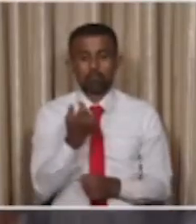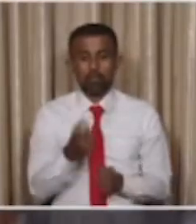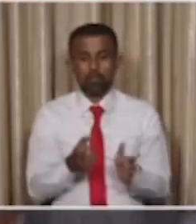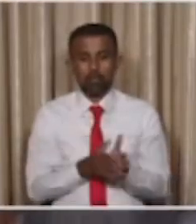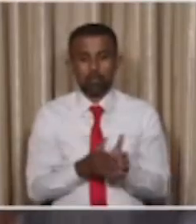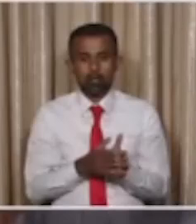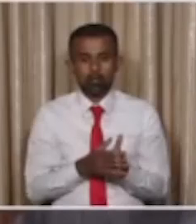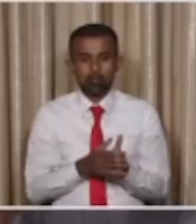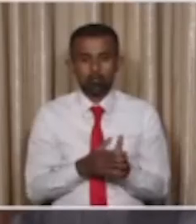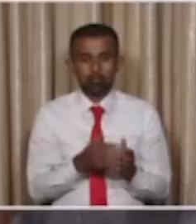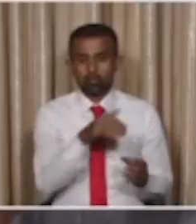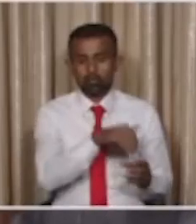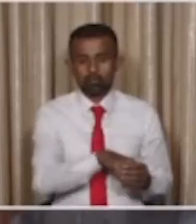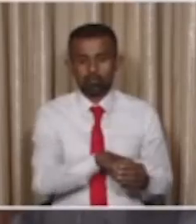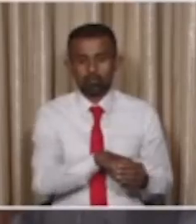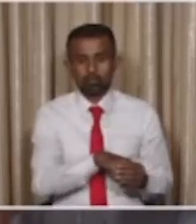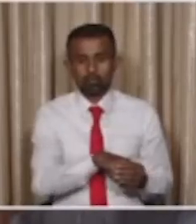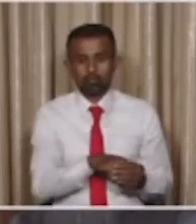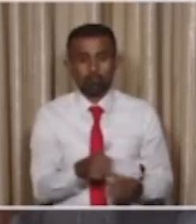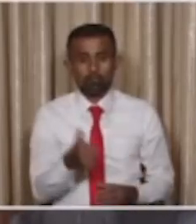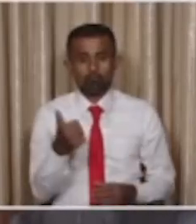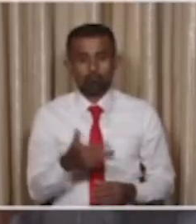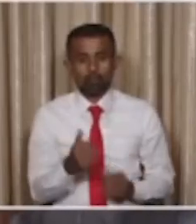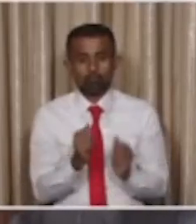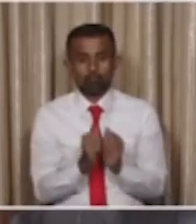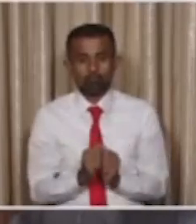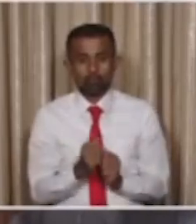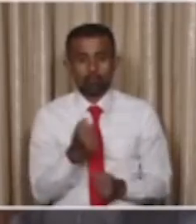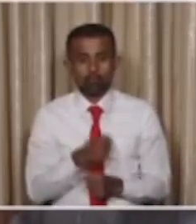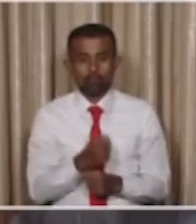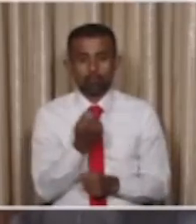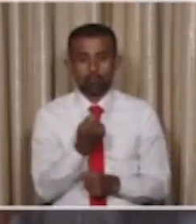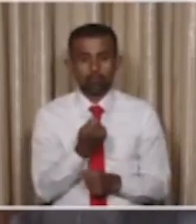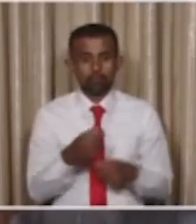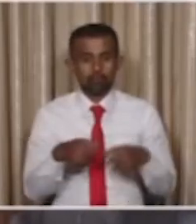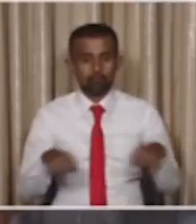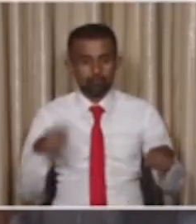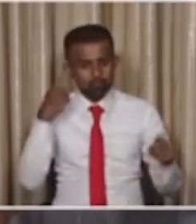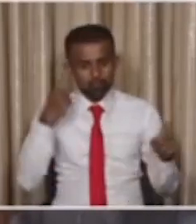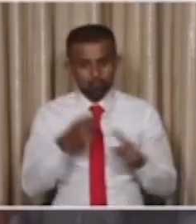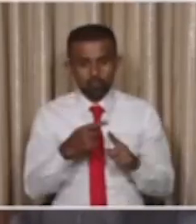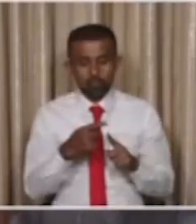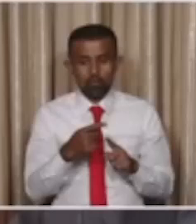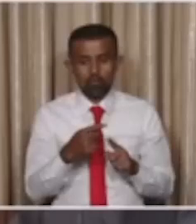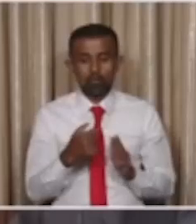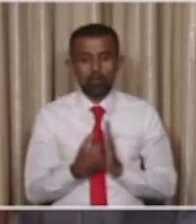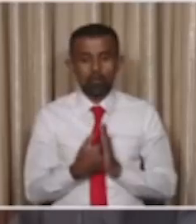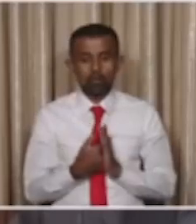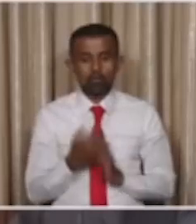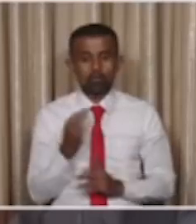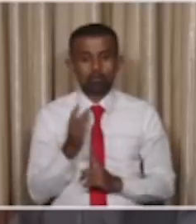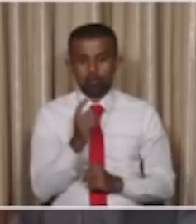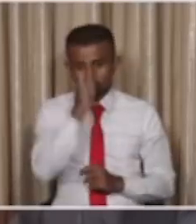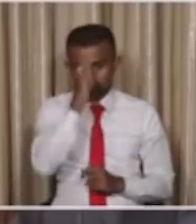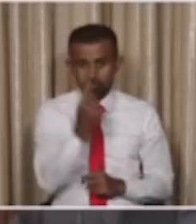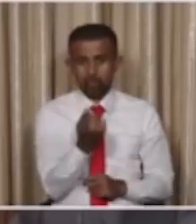සභාවේ වපසරිය තුල ගැනෙන ඉතා වැදගත් කාරණයක්, රජයේ මුදල් යෙදවීම කියන එක. දැන් ගරු සභාපතිතුමා